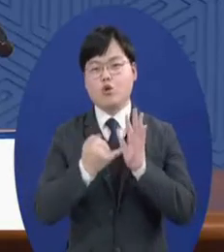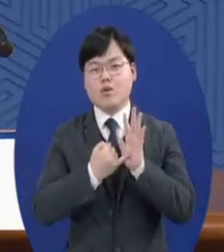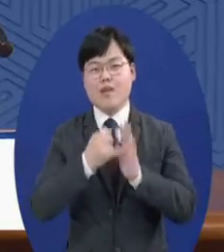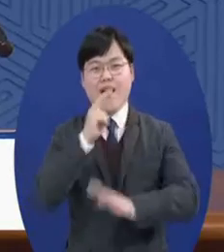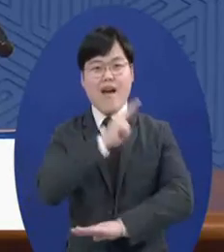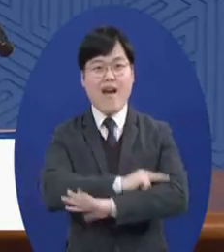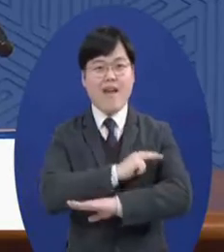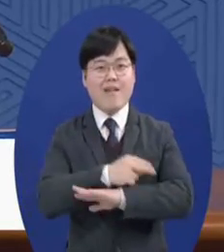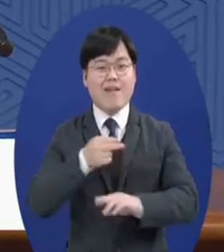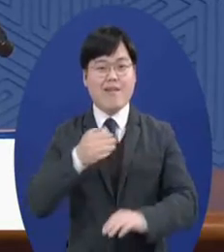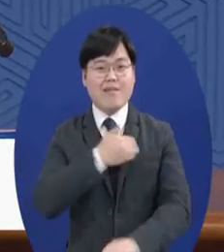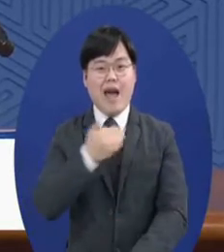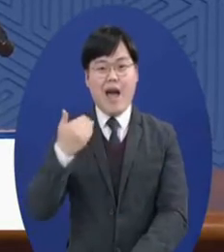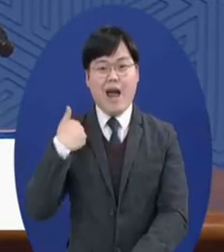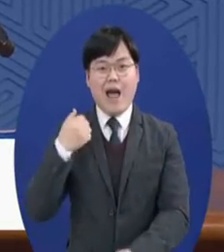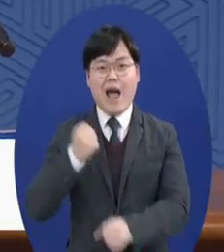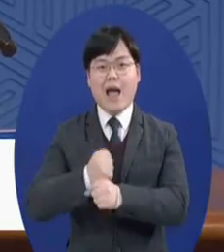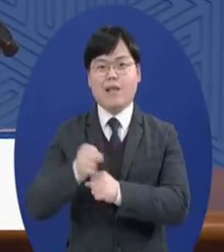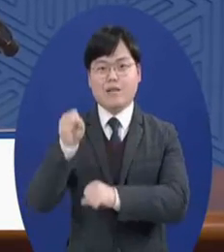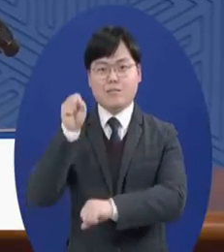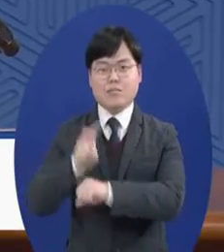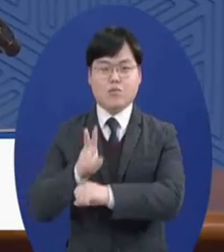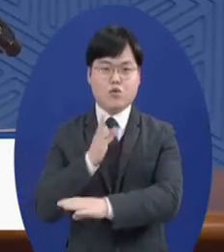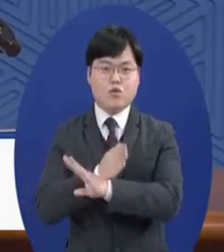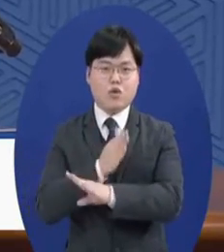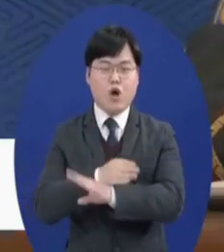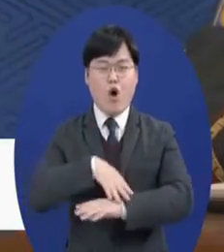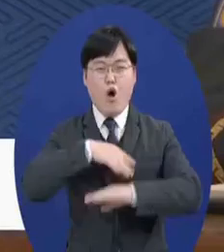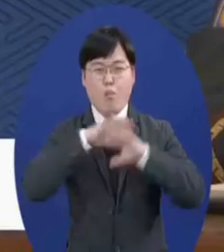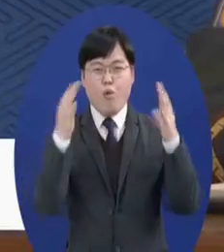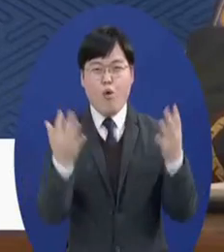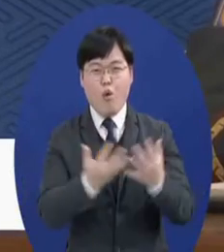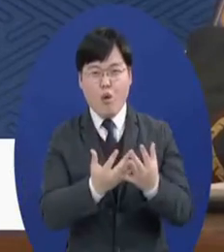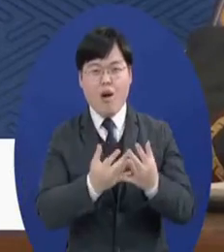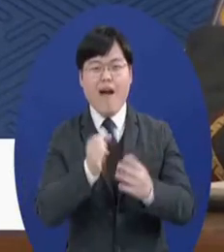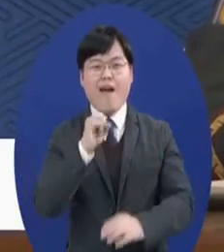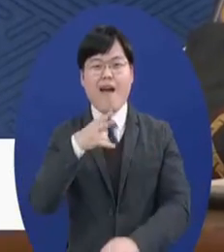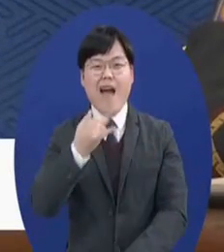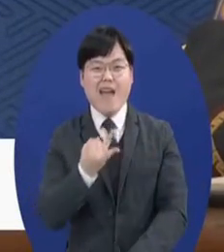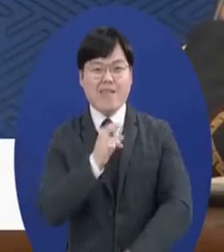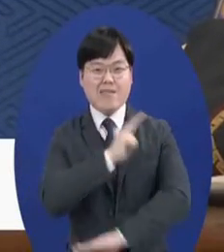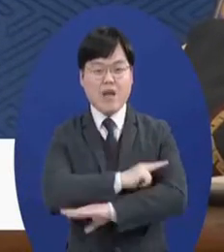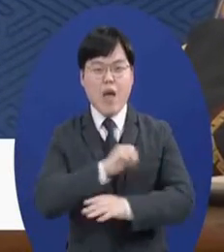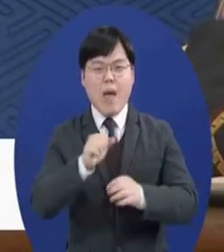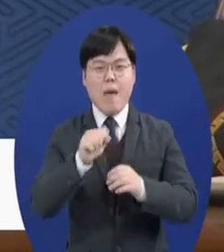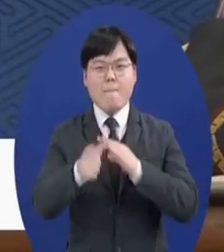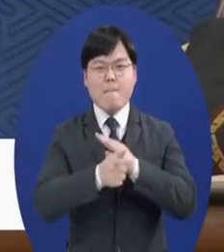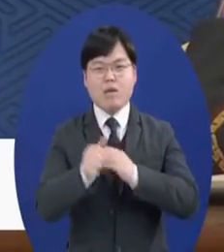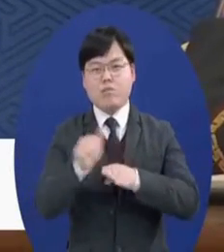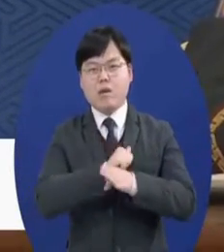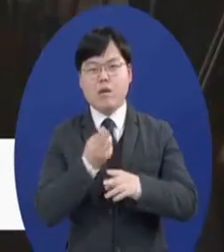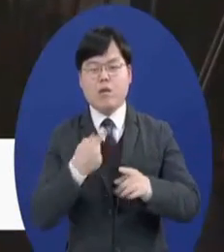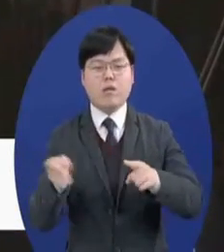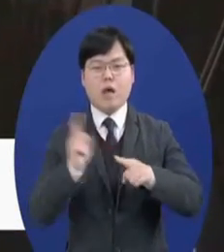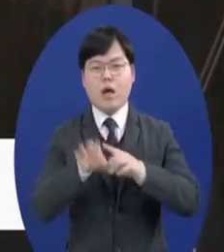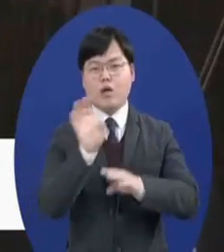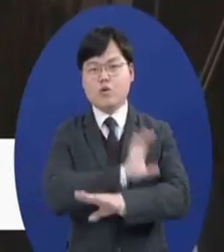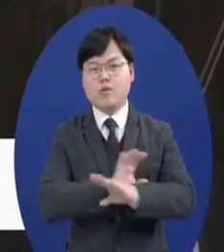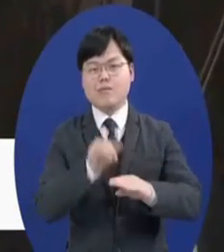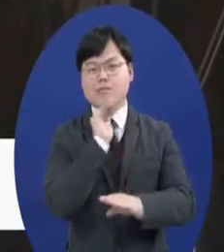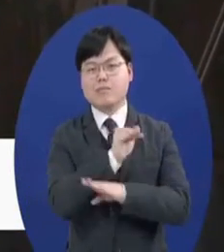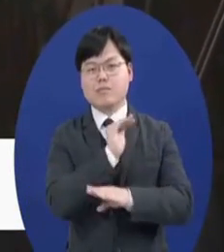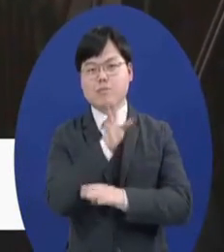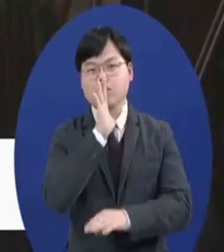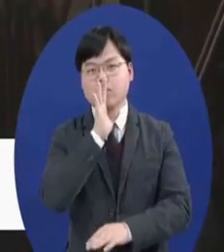дугаар ангийн захирагчийг үүрэгт ажиллаас нь чөлөөсөн байна. Мөн бүх анги нэгтгэлийн удирдлагуудад мэрэгжлийн бэлтгэлийн төвшинг яаралтай тогтоох үүрэг өгсөн